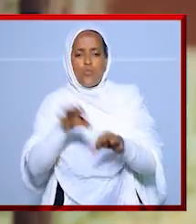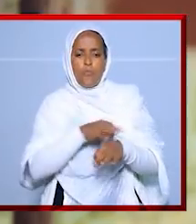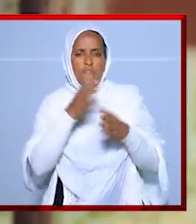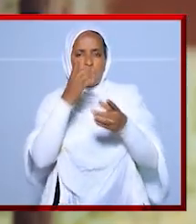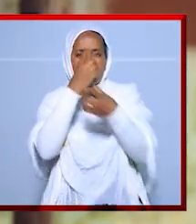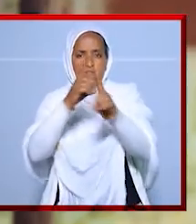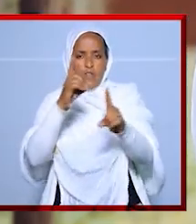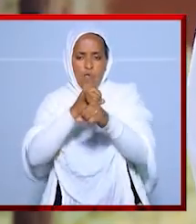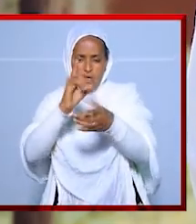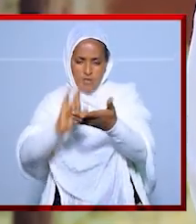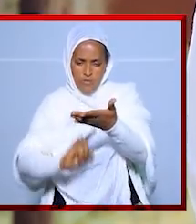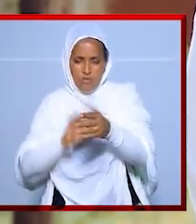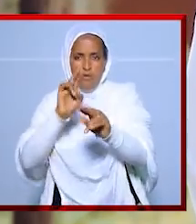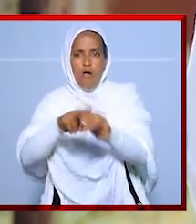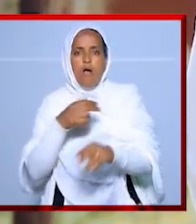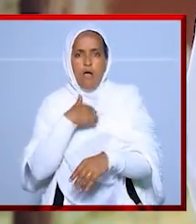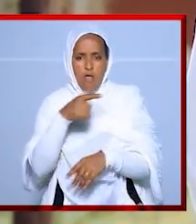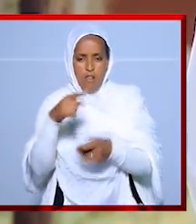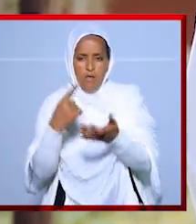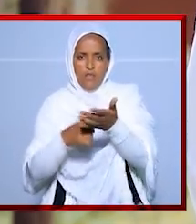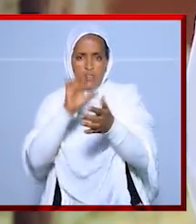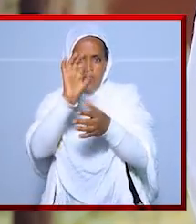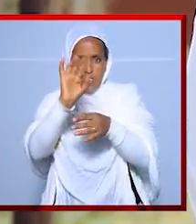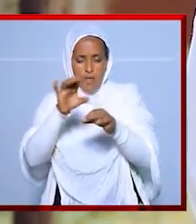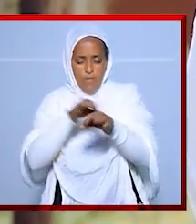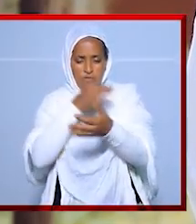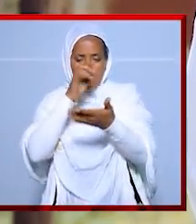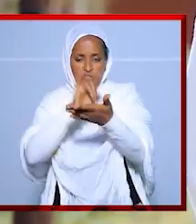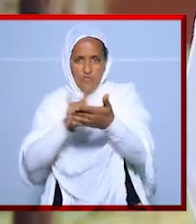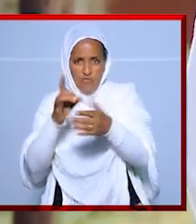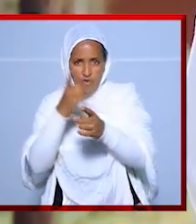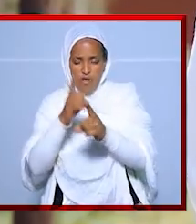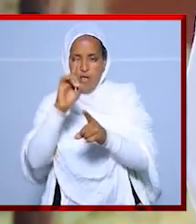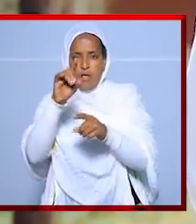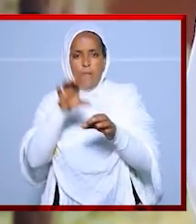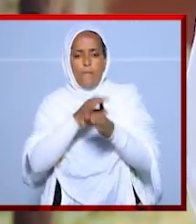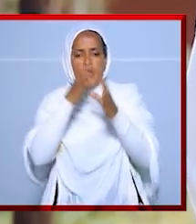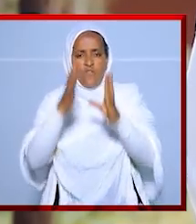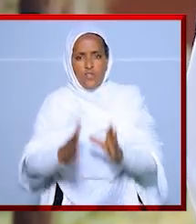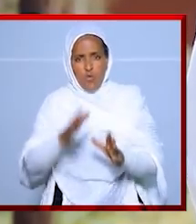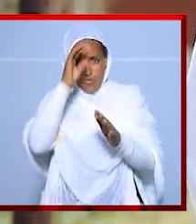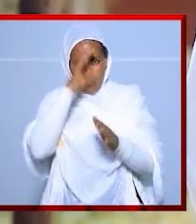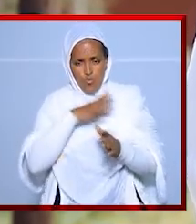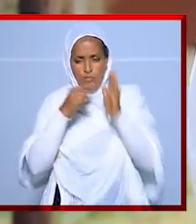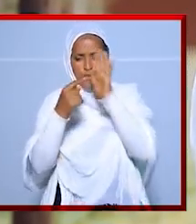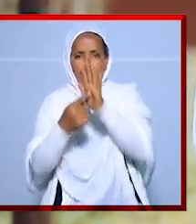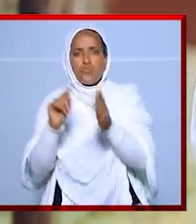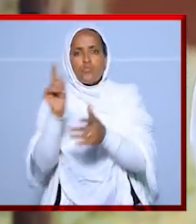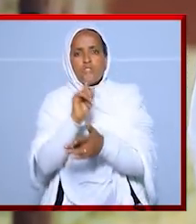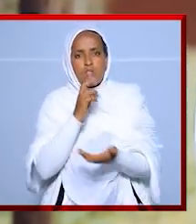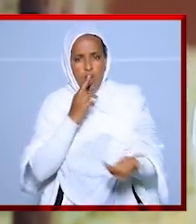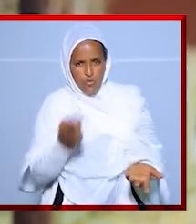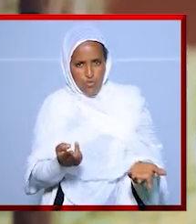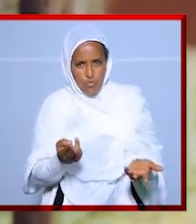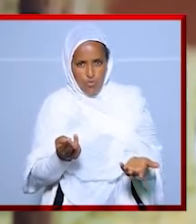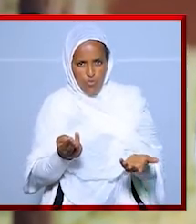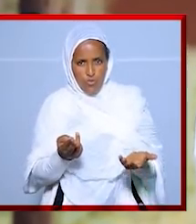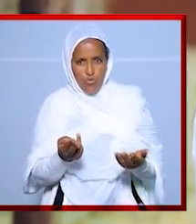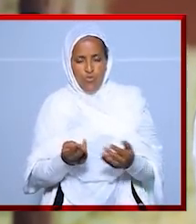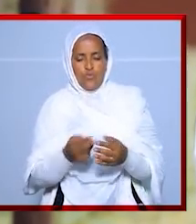የዘጠኙ የመንፈስ ፍሬዎች ብሎ የዘረዘራቸው ነገሮች አሉ። እነዚህ ዘጠኝ የመንፈስ ፍሬዎች አንድ መንፈሳዊ ሰው ምልክቶቹ ምንድን